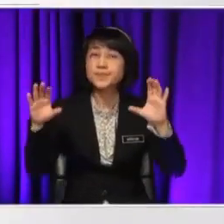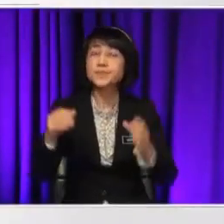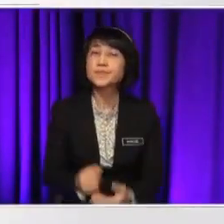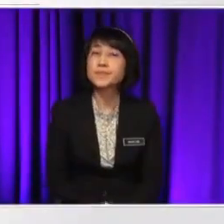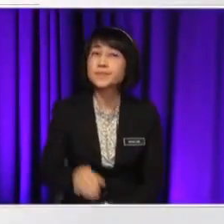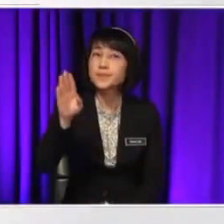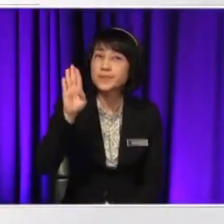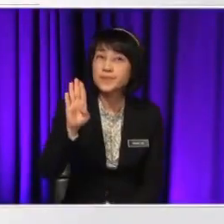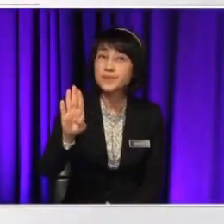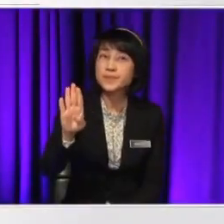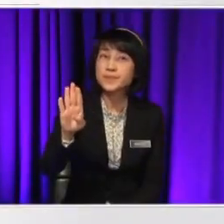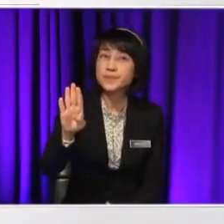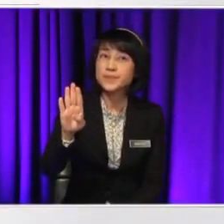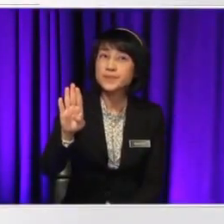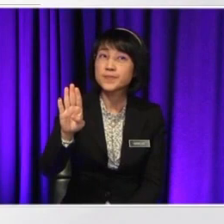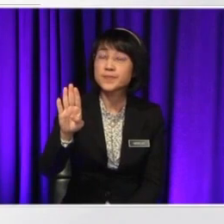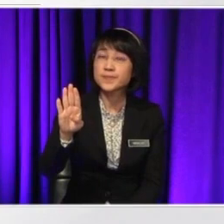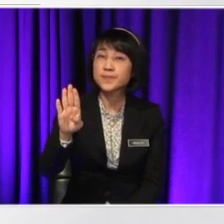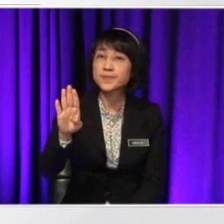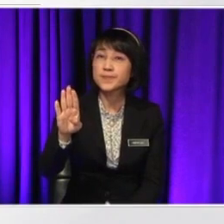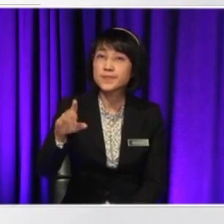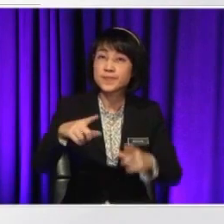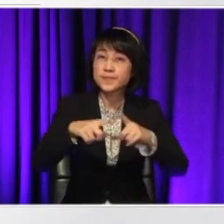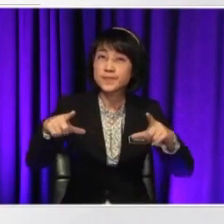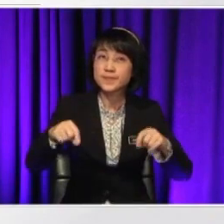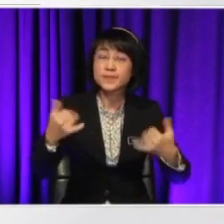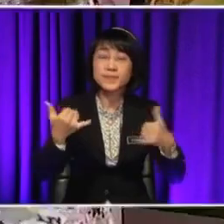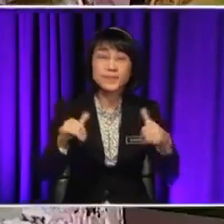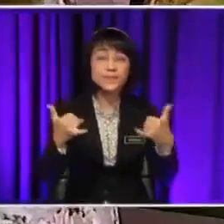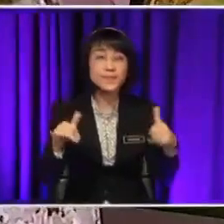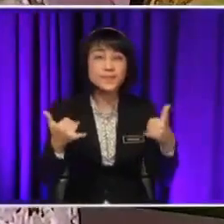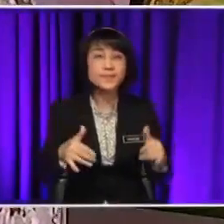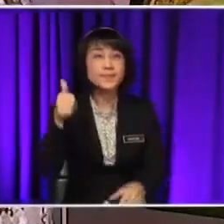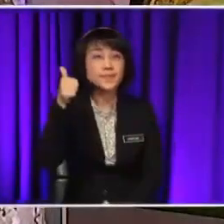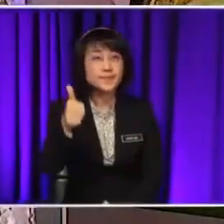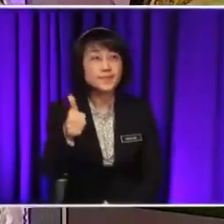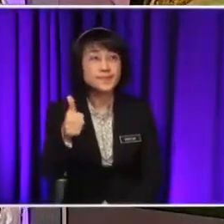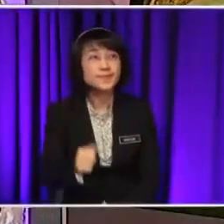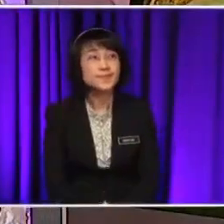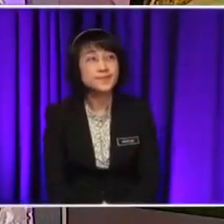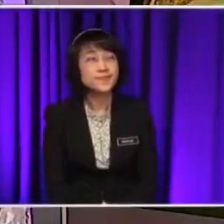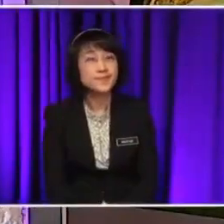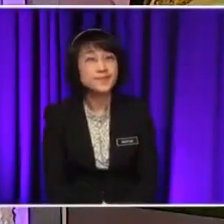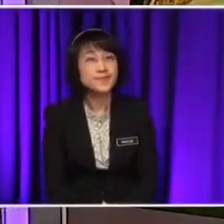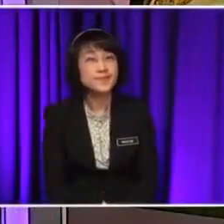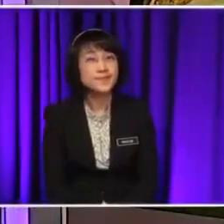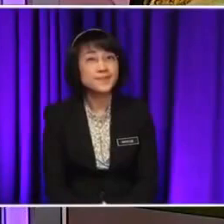B, kad permainan. Ha. Kad permainan. Okey, tadi kita dah terangkan. Okey, betul ke tidak?